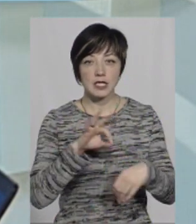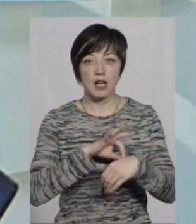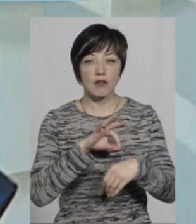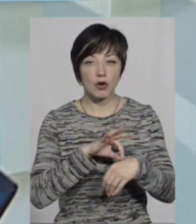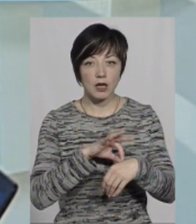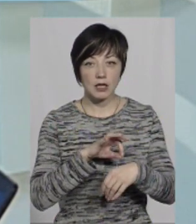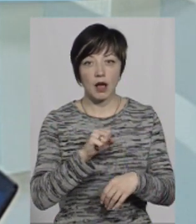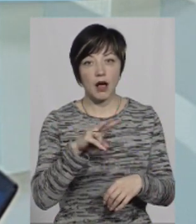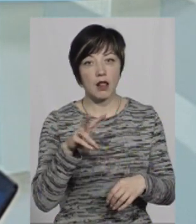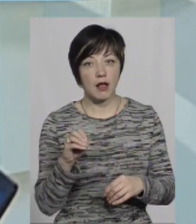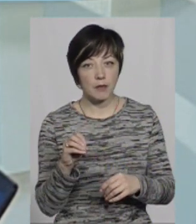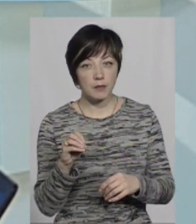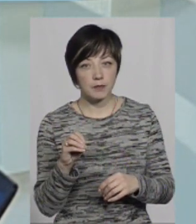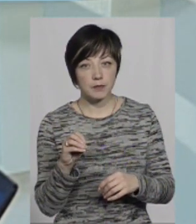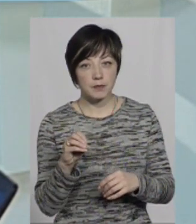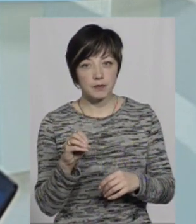захворіти. Але,